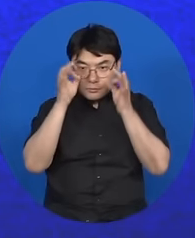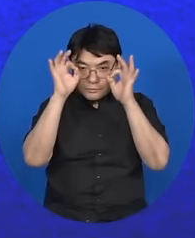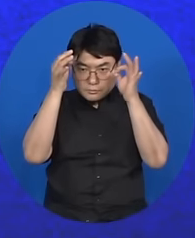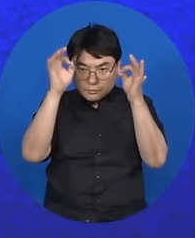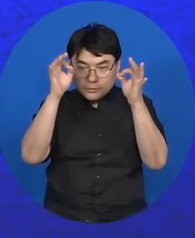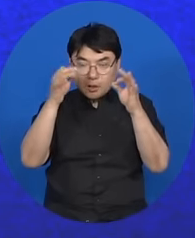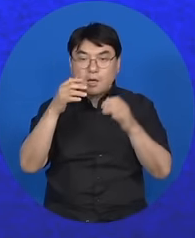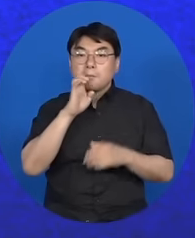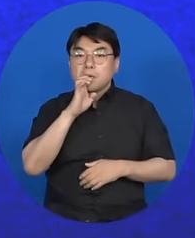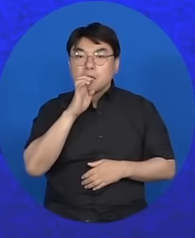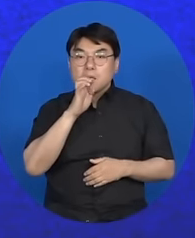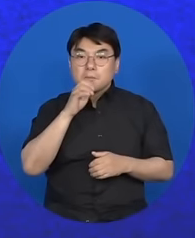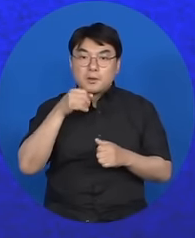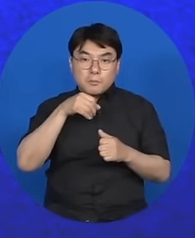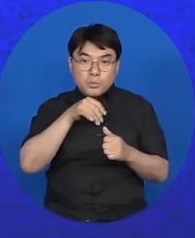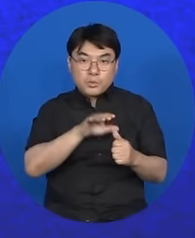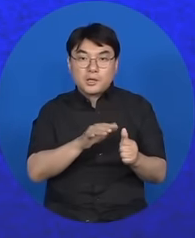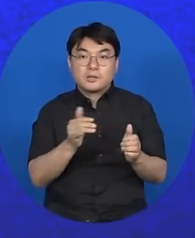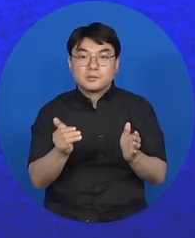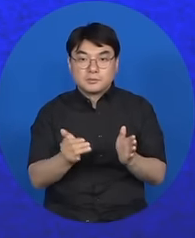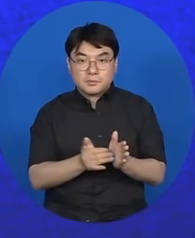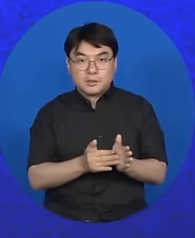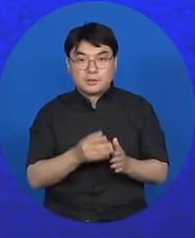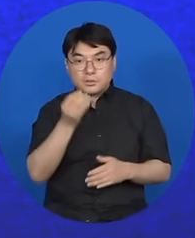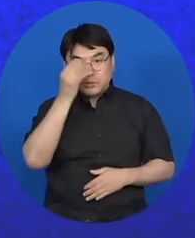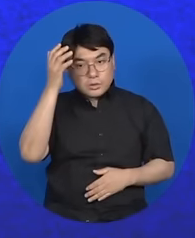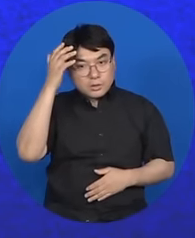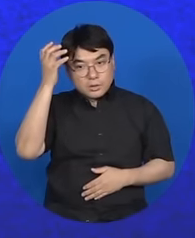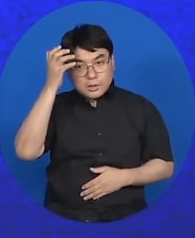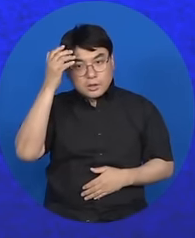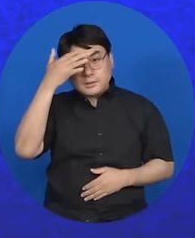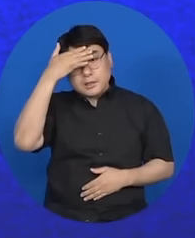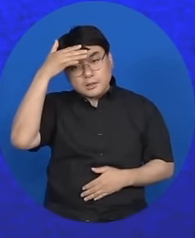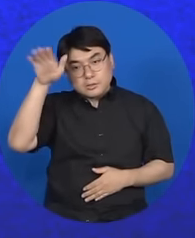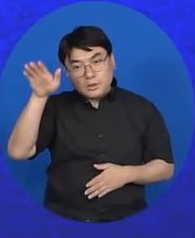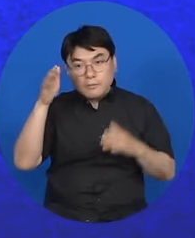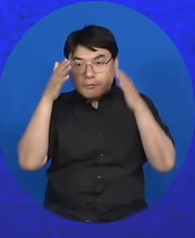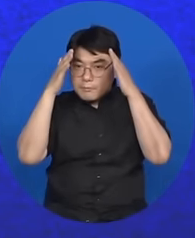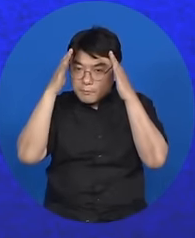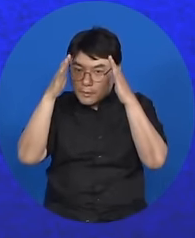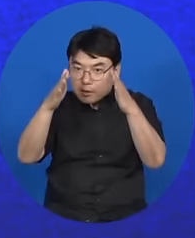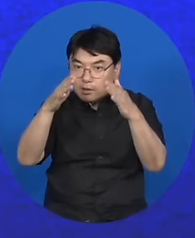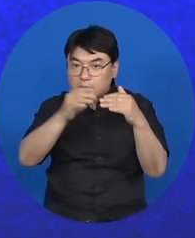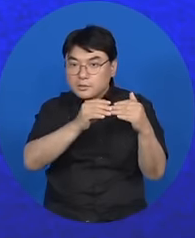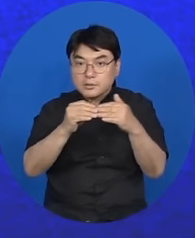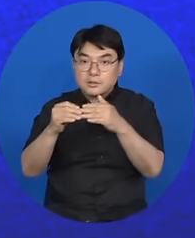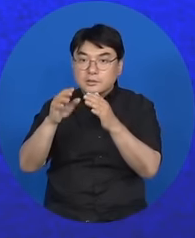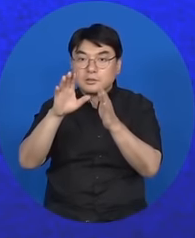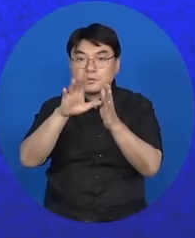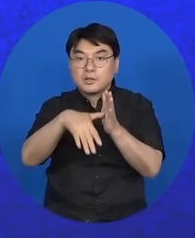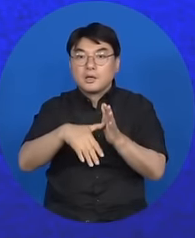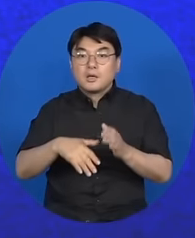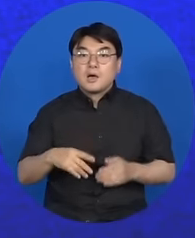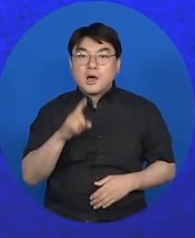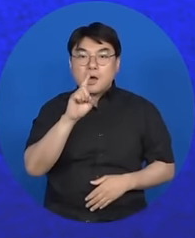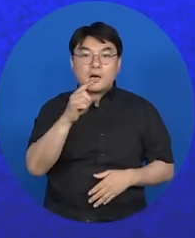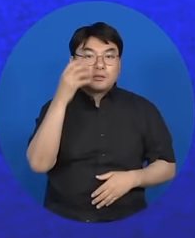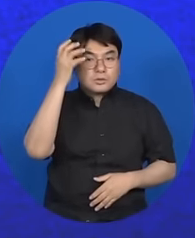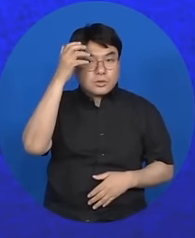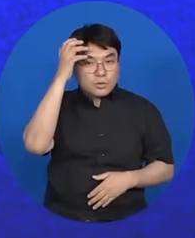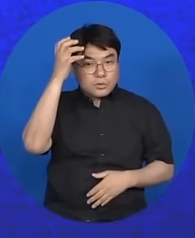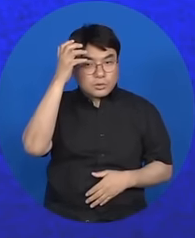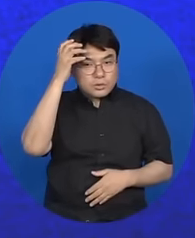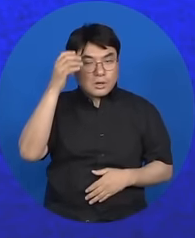가게 하신 거예요. 성령께서 우리를 낯선 방역으로 이끄실 때는 한 영혼을 위하여 잃어버린 영혼을